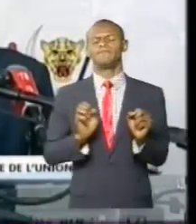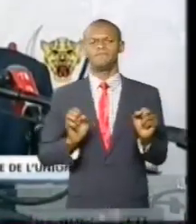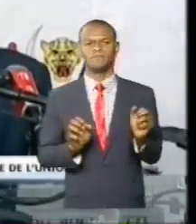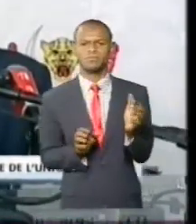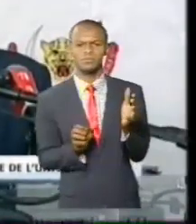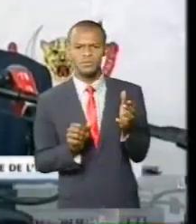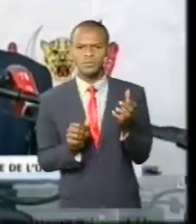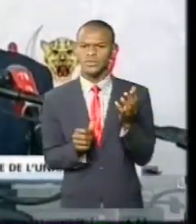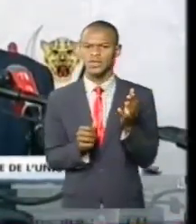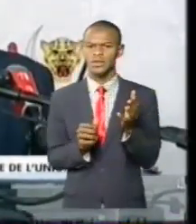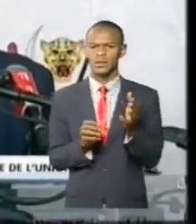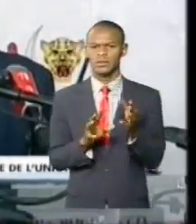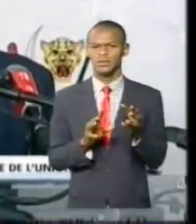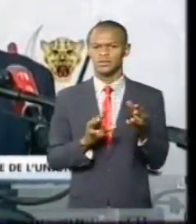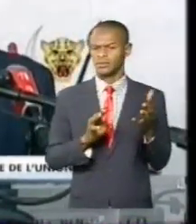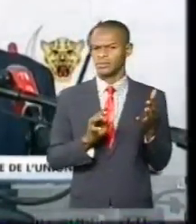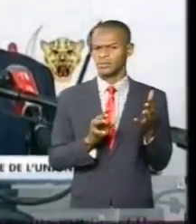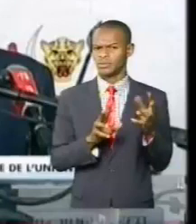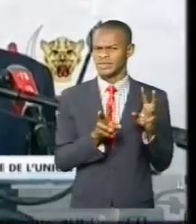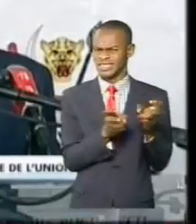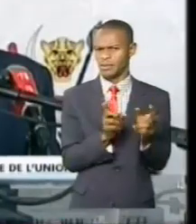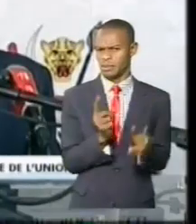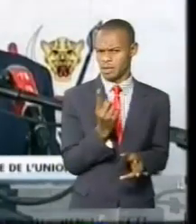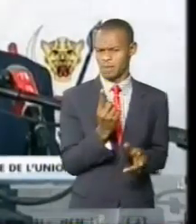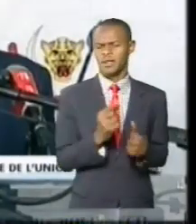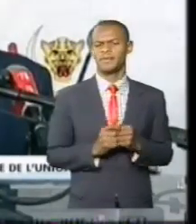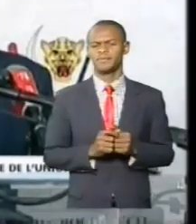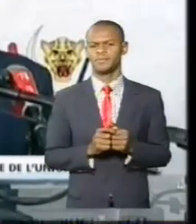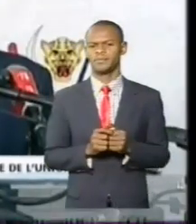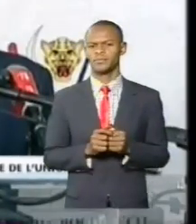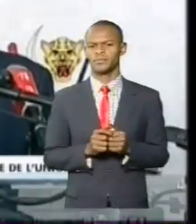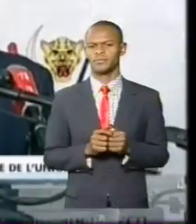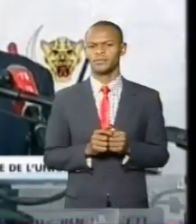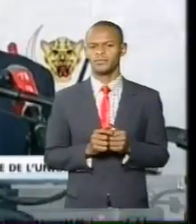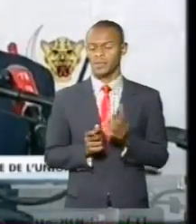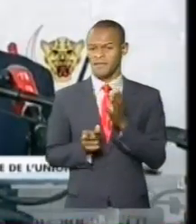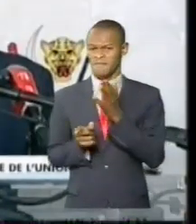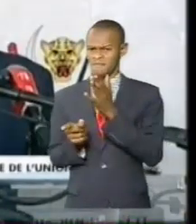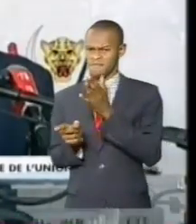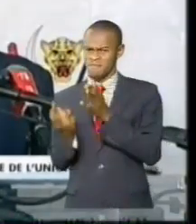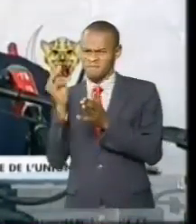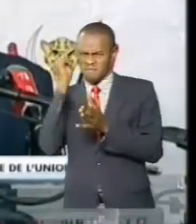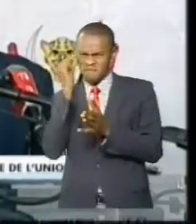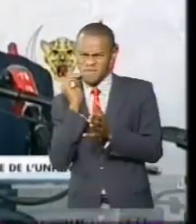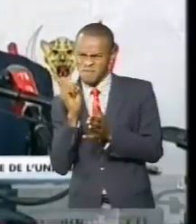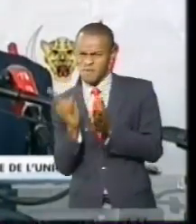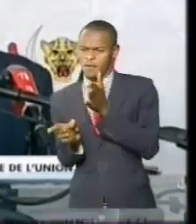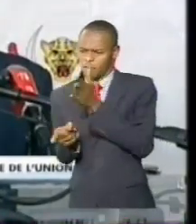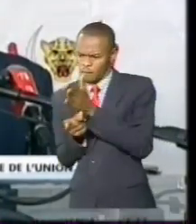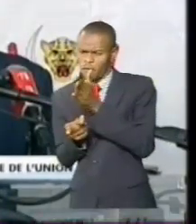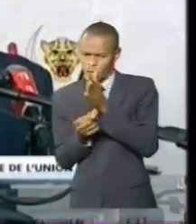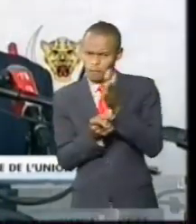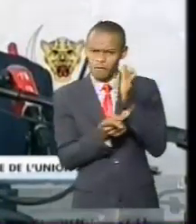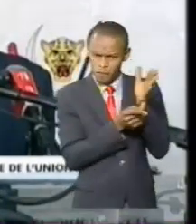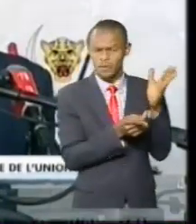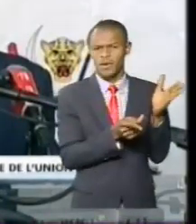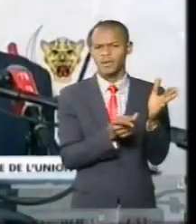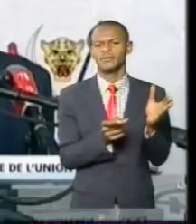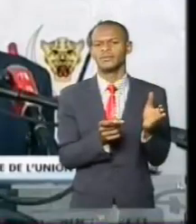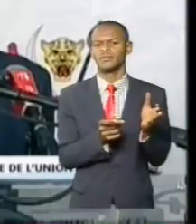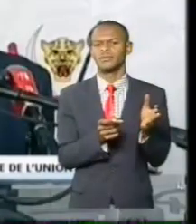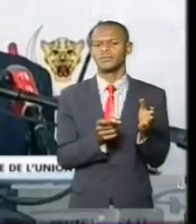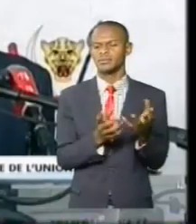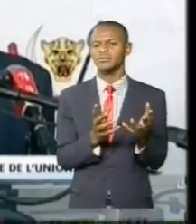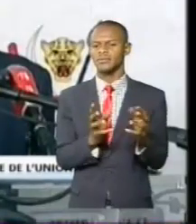Article 1er. Sont nommés vice-premier ministre et ministre aux